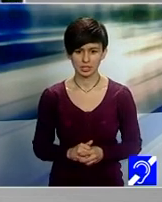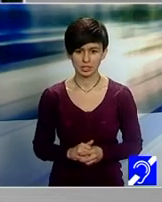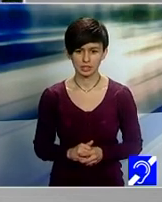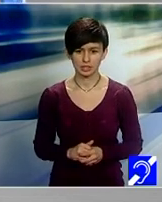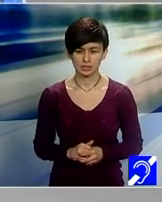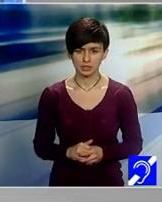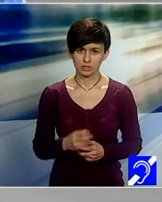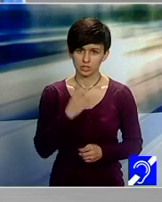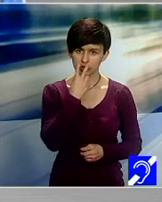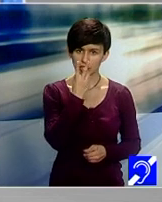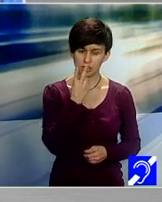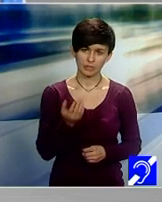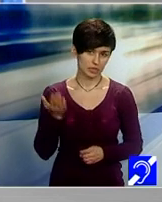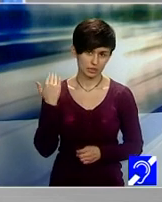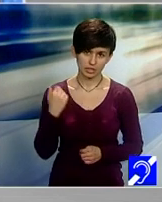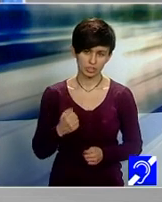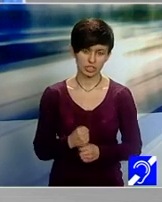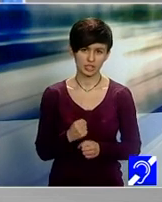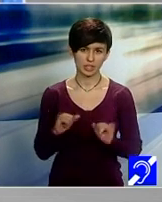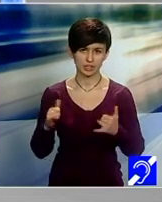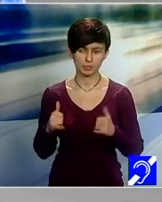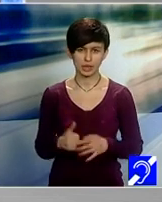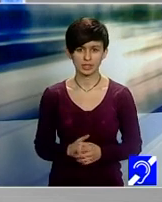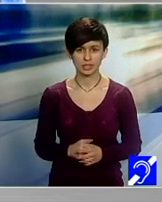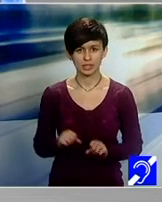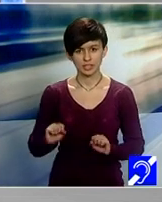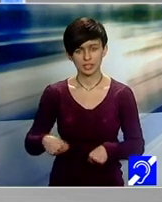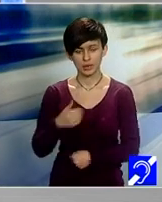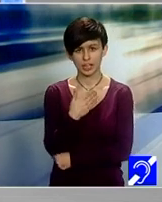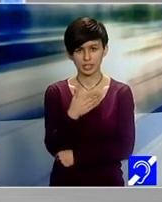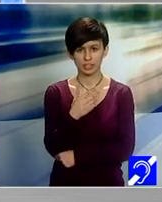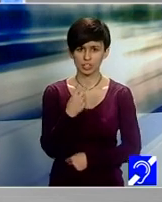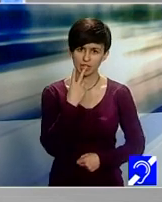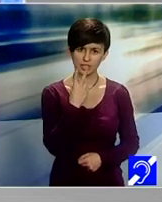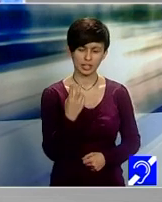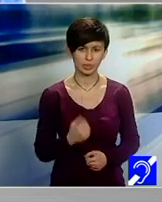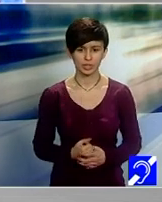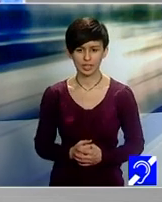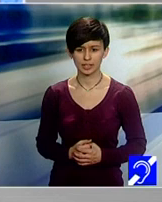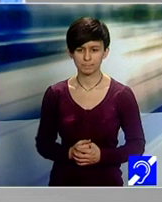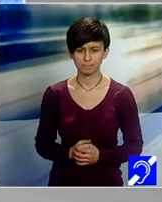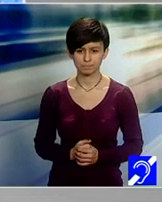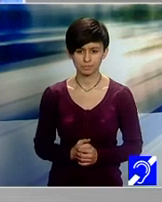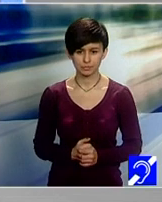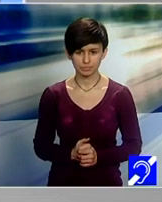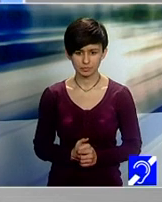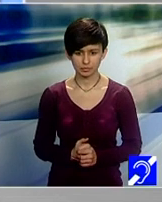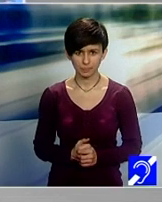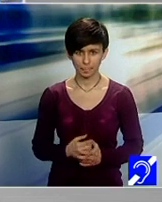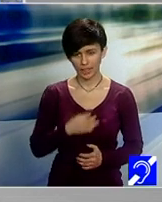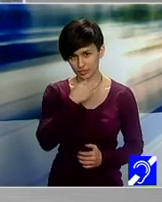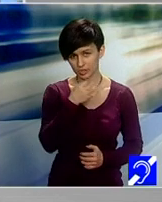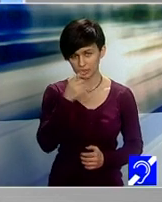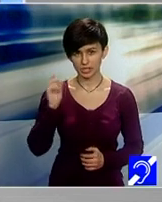care am văzut ce s-a întâmplat, după aceea Banca Națională a stat și s-a uitat și după aceea a zis, păi, trebuie să fiți clienți informați, să